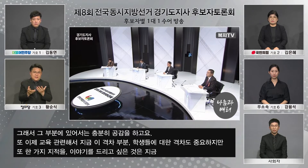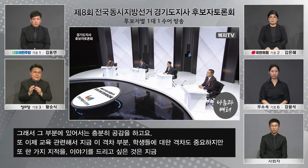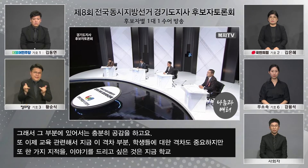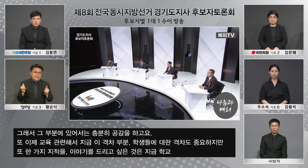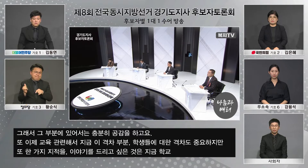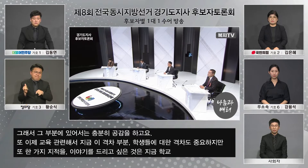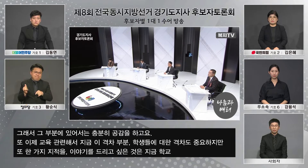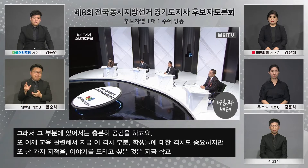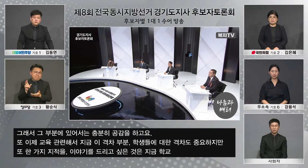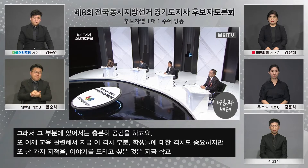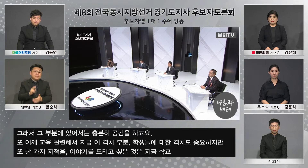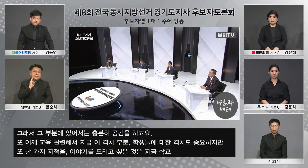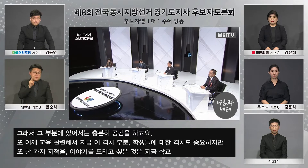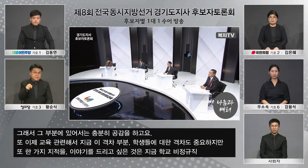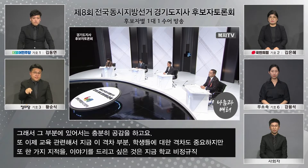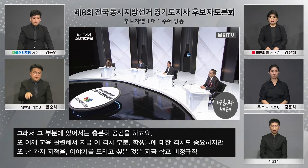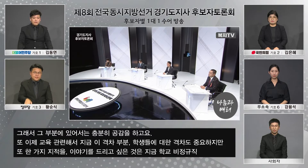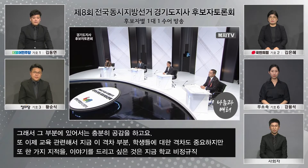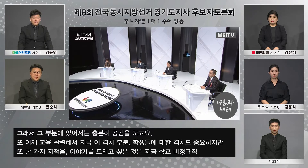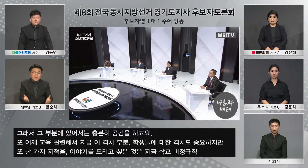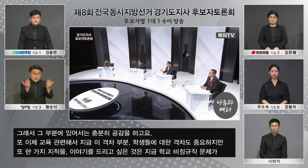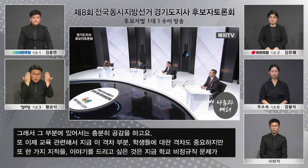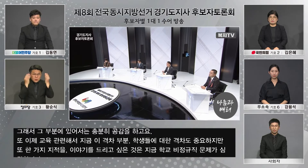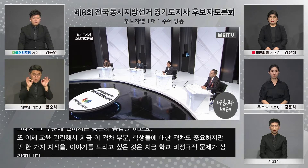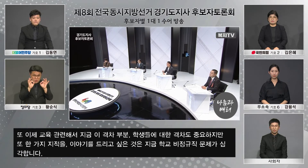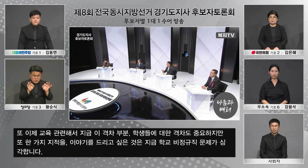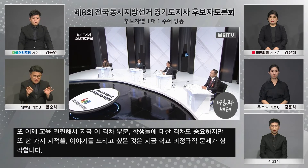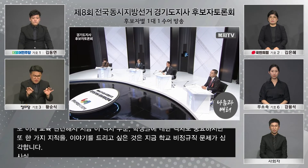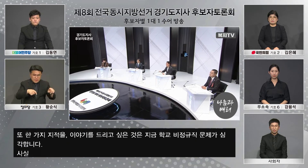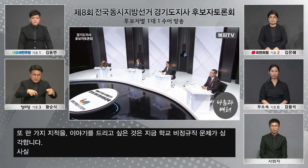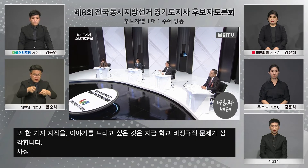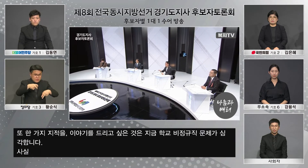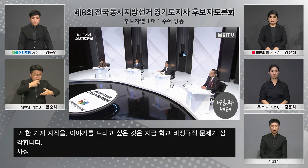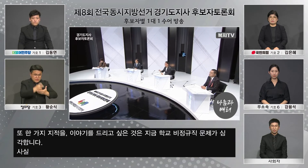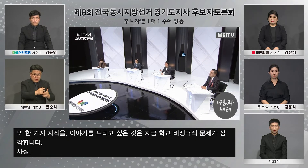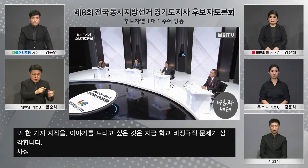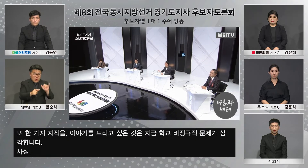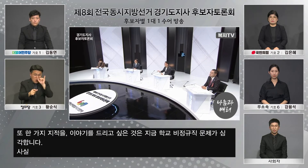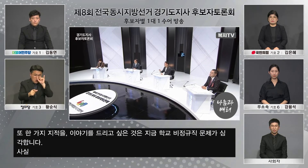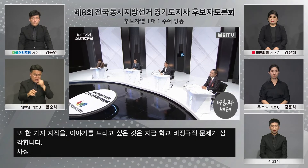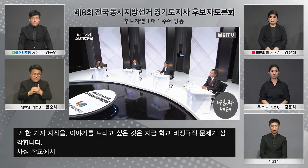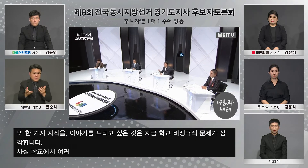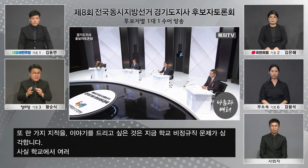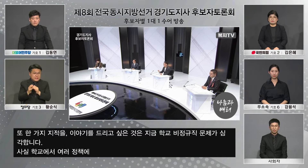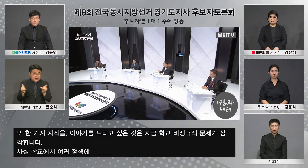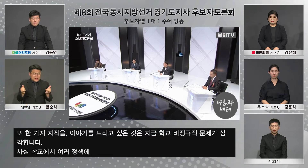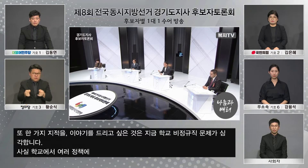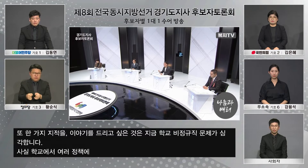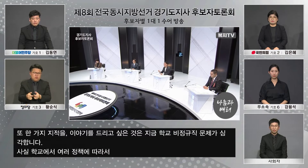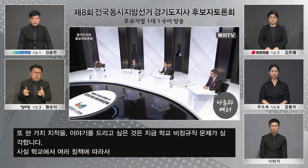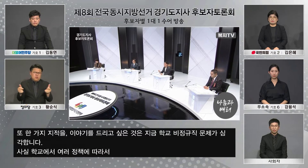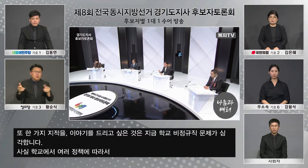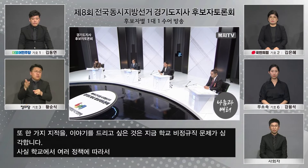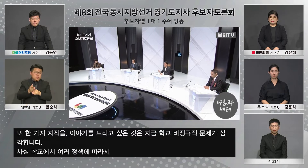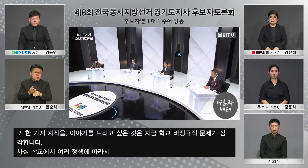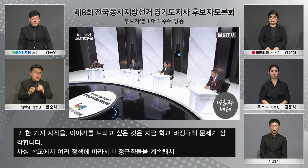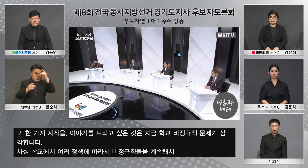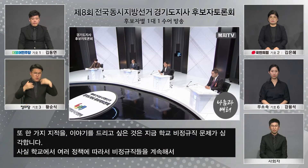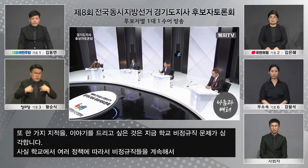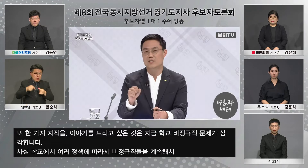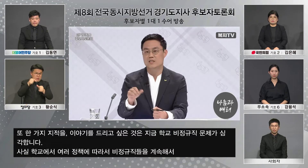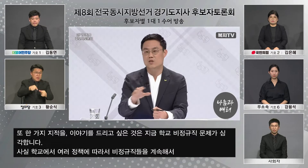문제가 심각합니다. 사실 학교에서 여러 정책에 따라서 비정규직들을 계속해서 늘려왔었거든요.